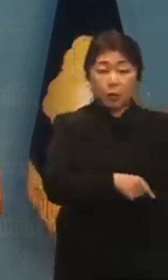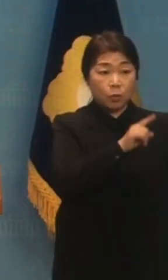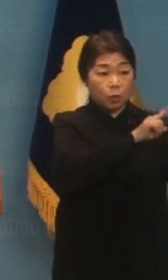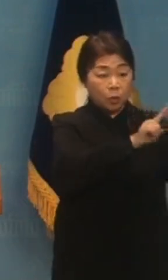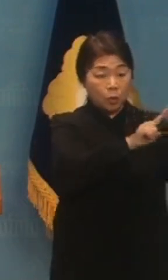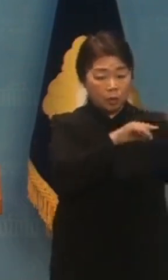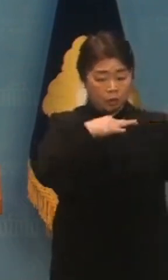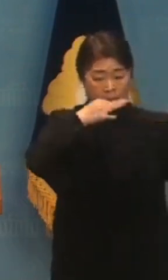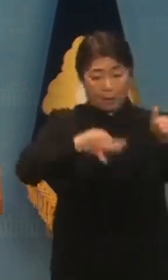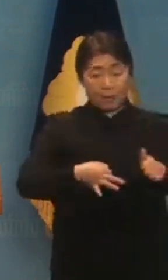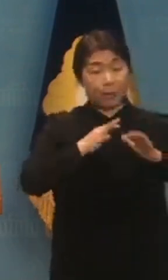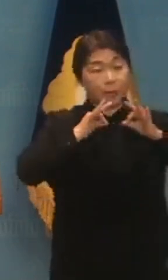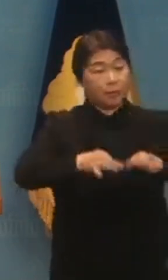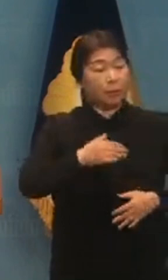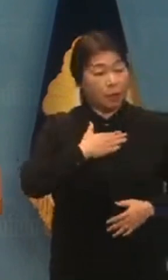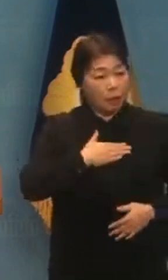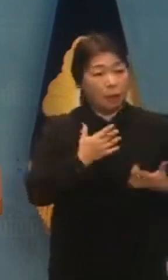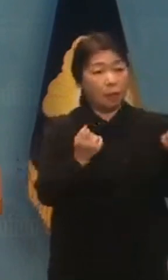것 아닙니까?